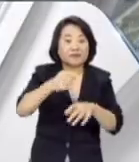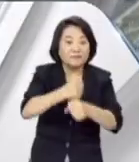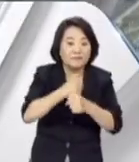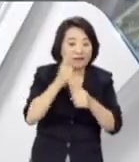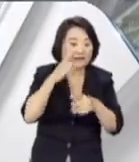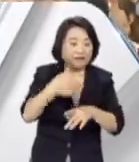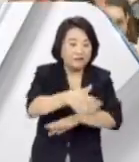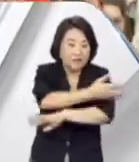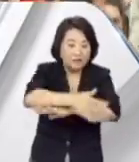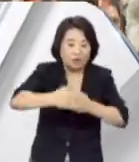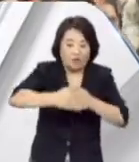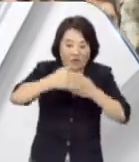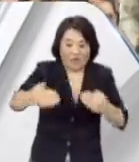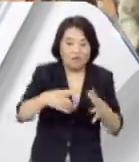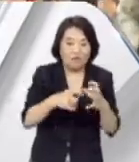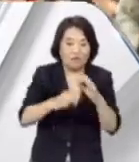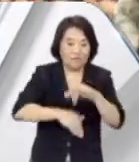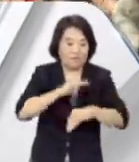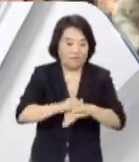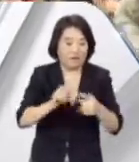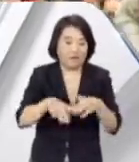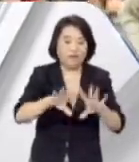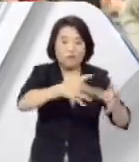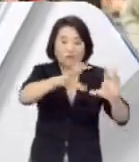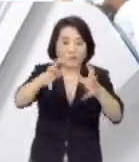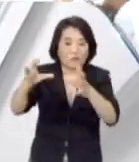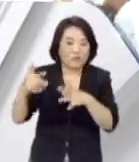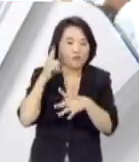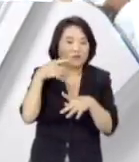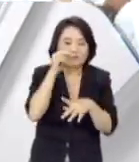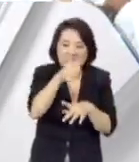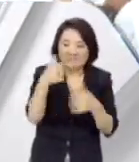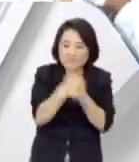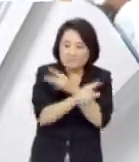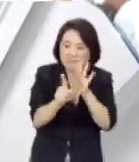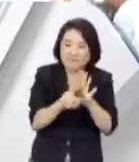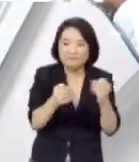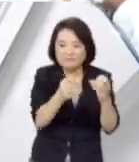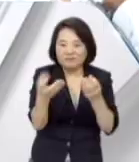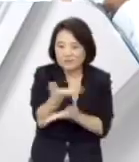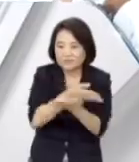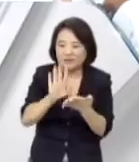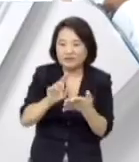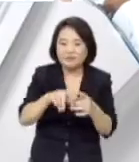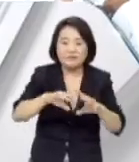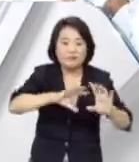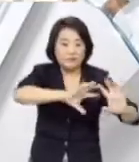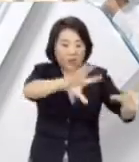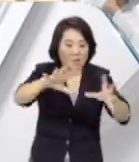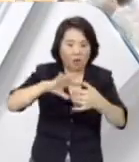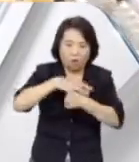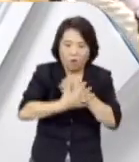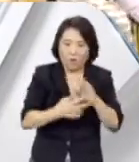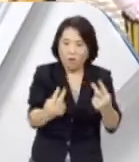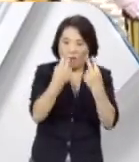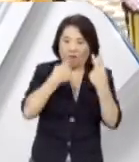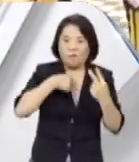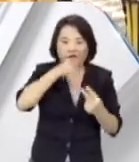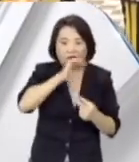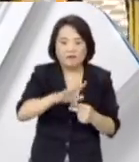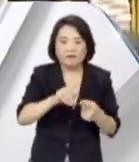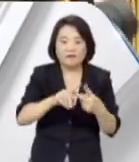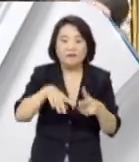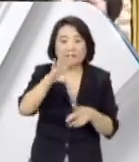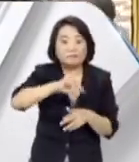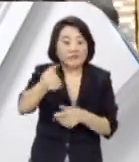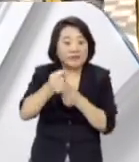加巴拿马运河比赛办公典礼，就同国到国的两手铁丝代表团互通，在国际上不能看到。韩国出